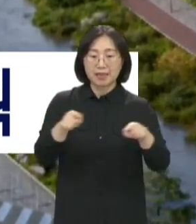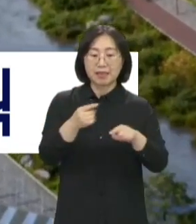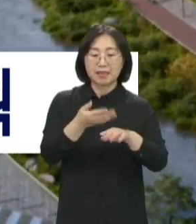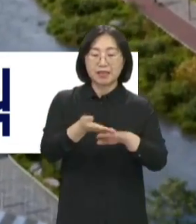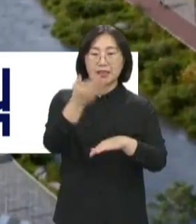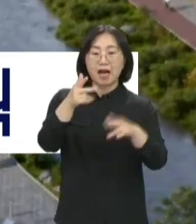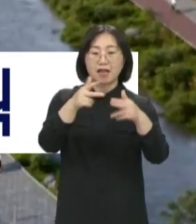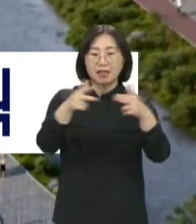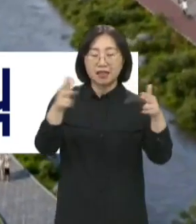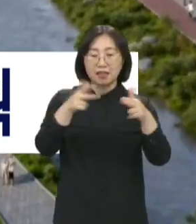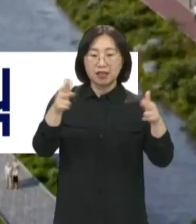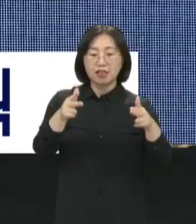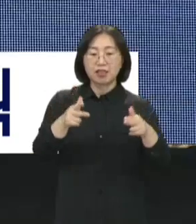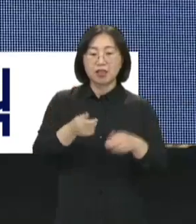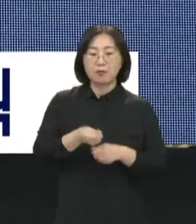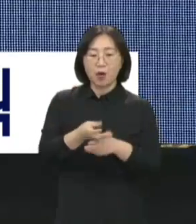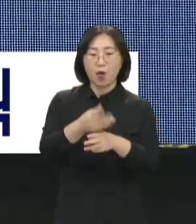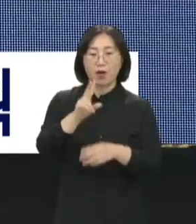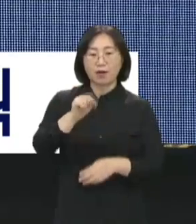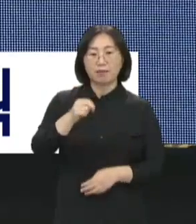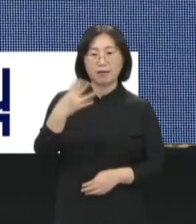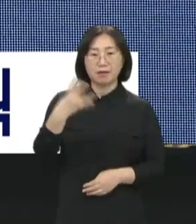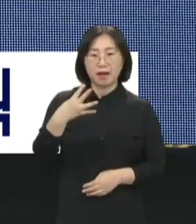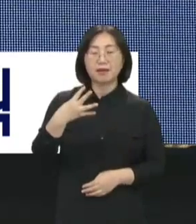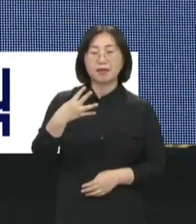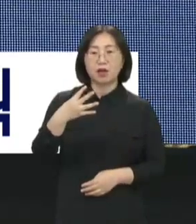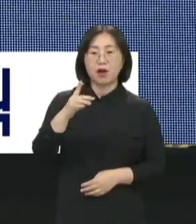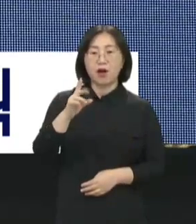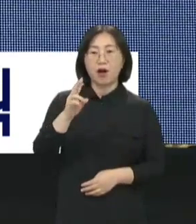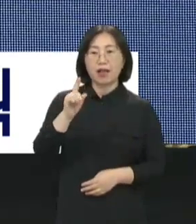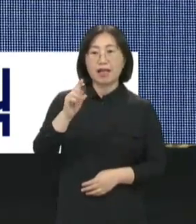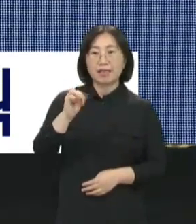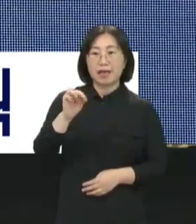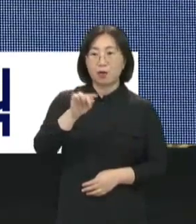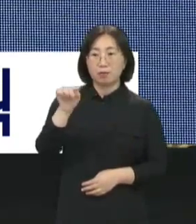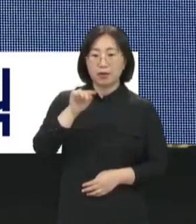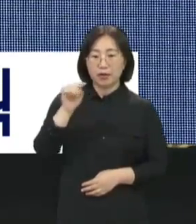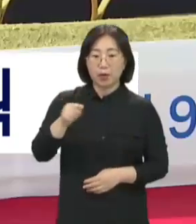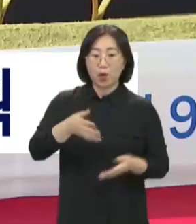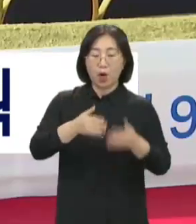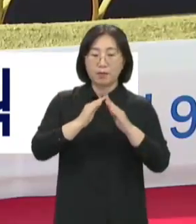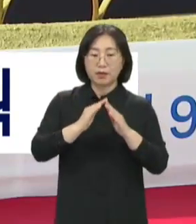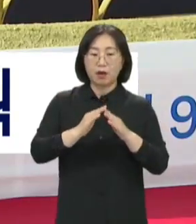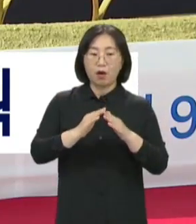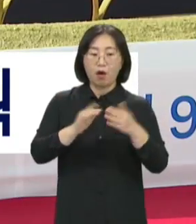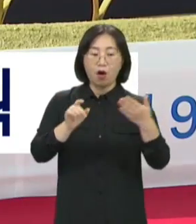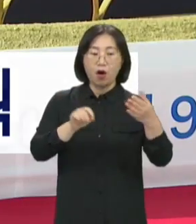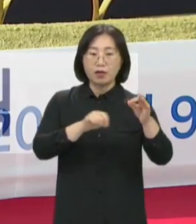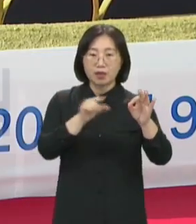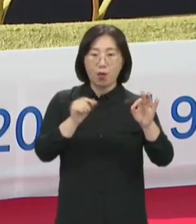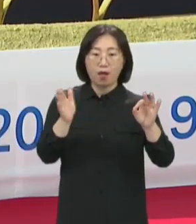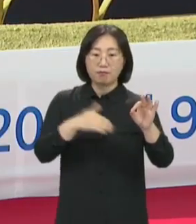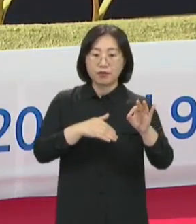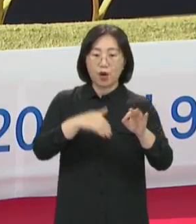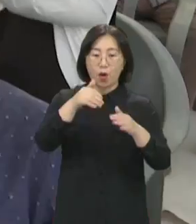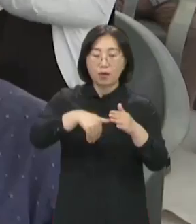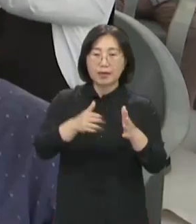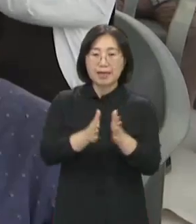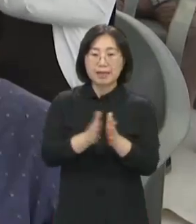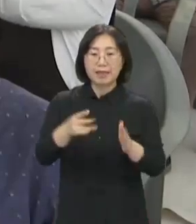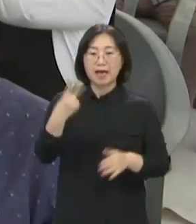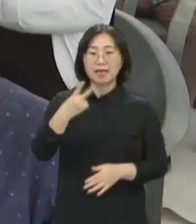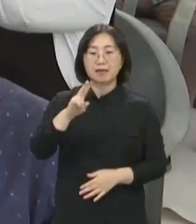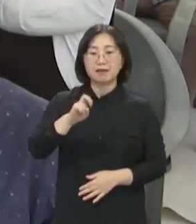7층 건물 면적 2,401 m 규모로 건립되며 다음 달부터 토목공사에 착수해 오는